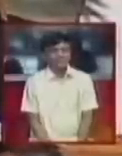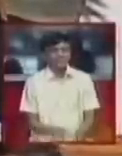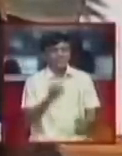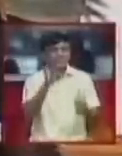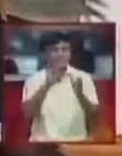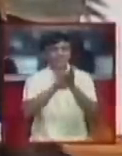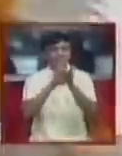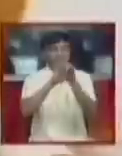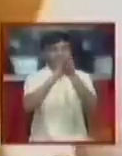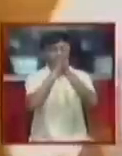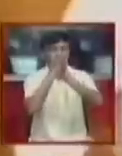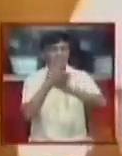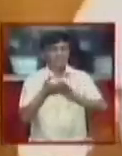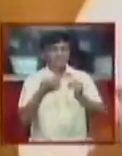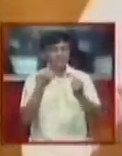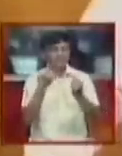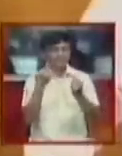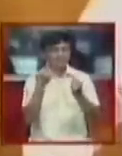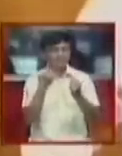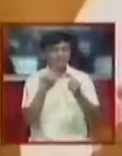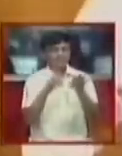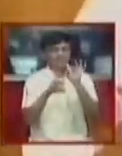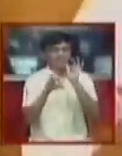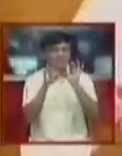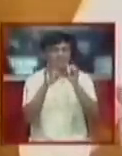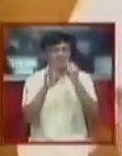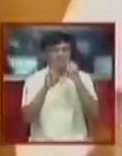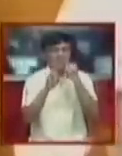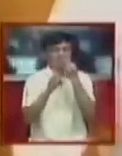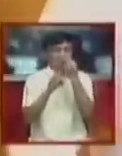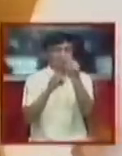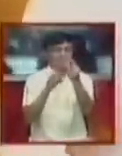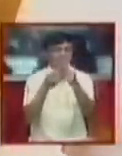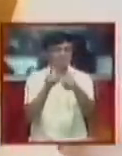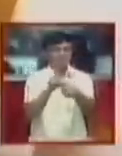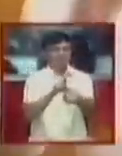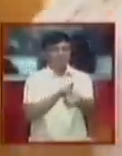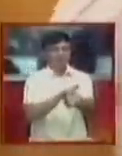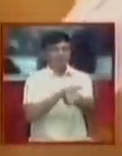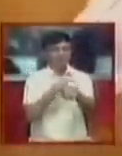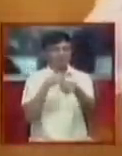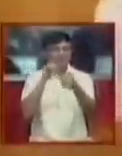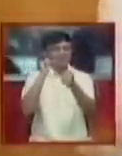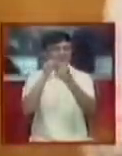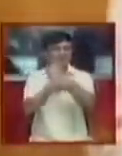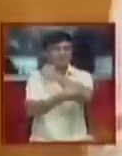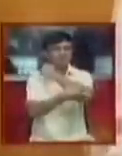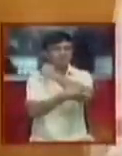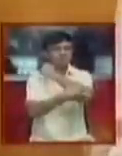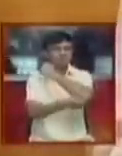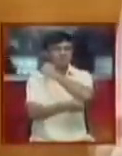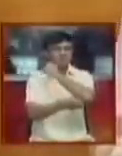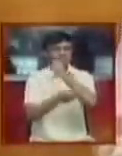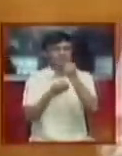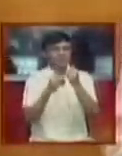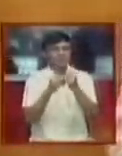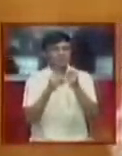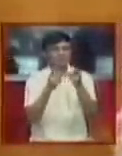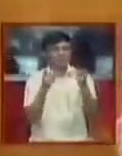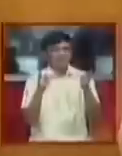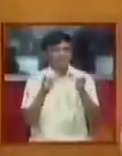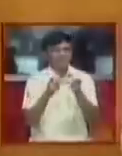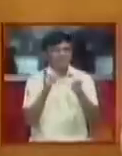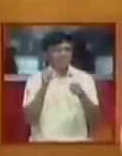Kung kapayapaan na lang din po ang usapan, dumako naman tayo sa lugar na matagal naging mukha ng mga mitiing